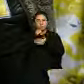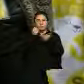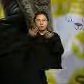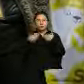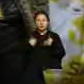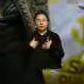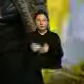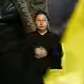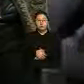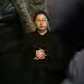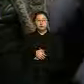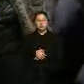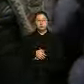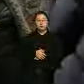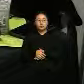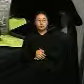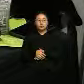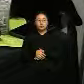찍는 것도,